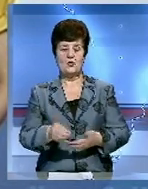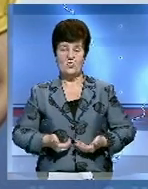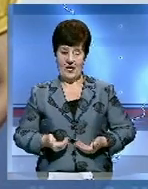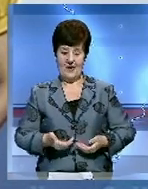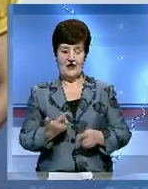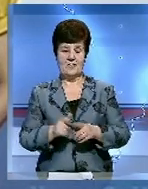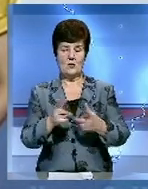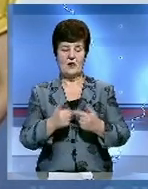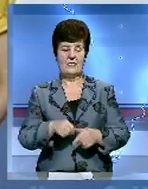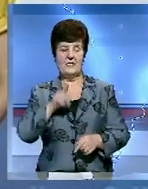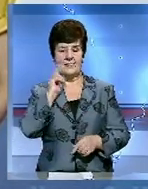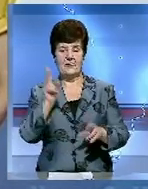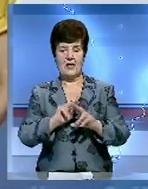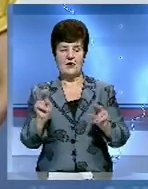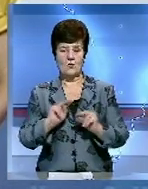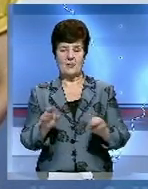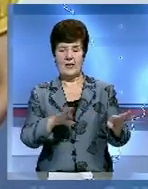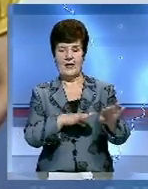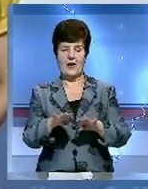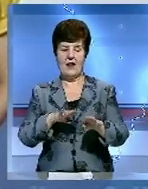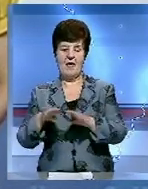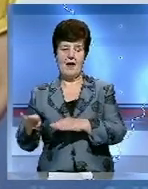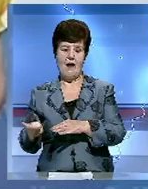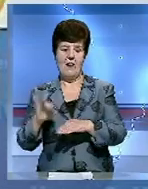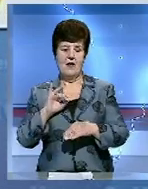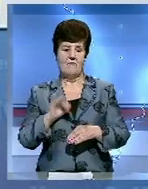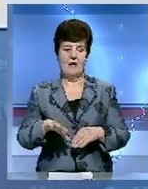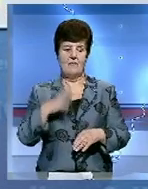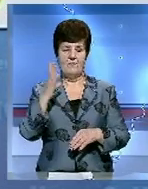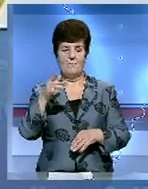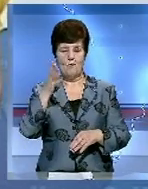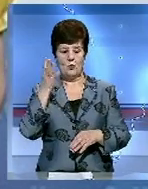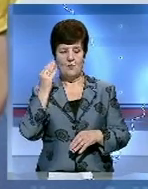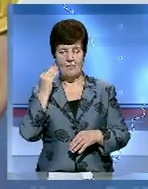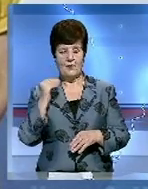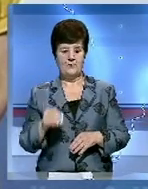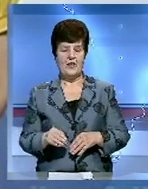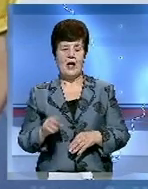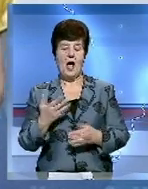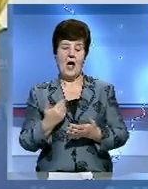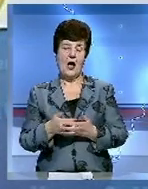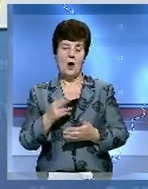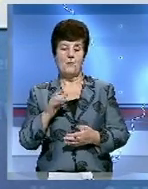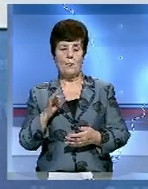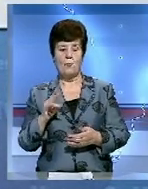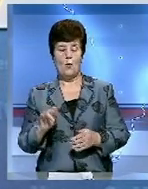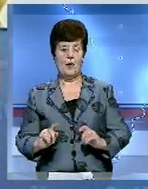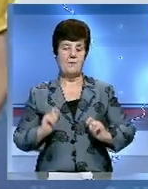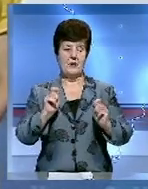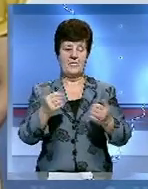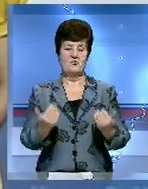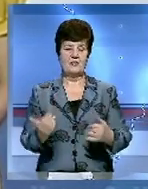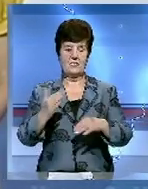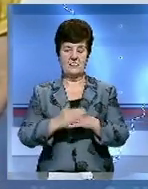tineri educatori, egal la egal, YPIR Moldova. Apropo, cei care înmână în această seară, voluntarii din